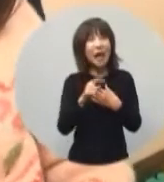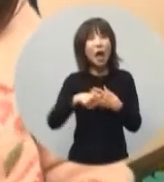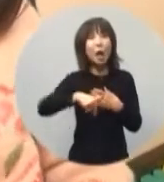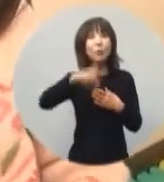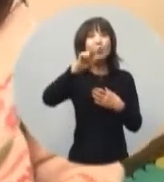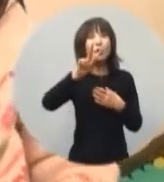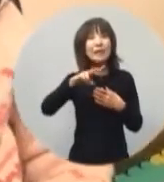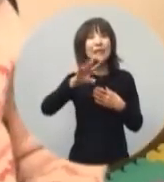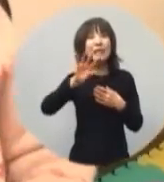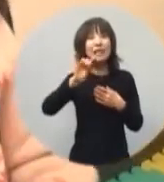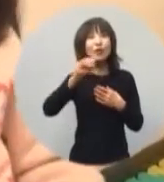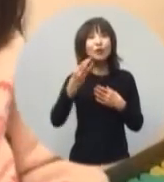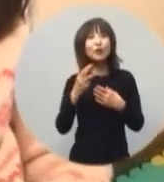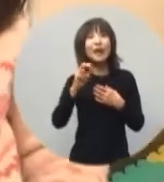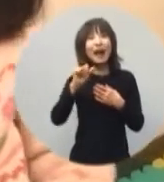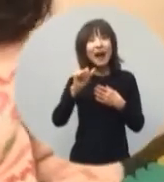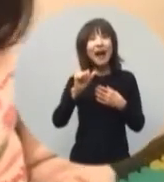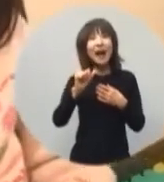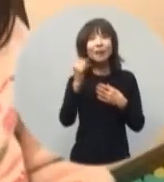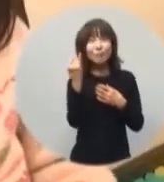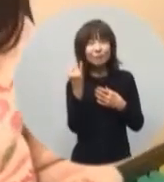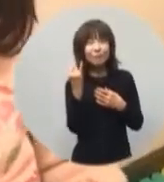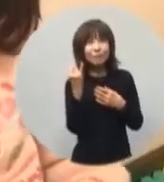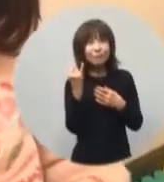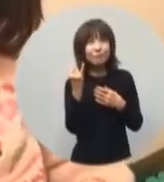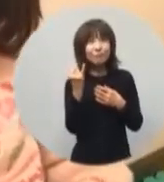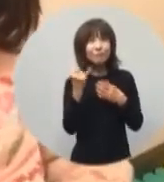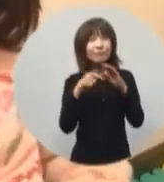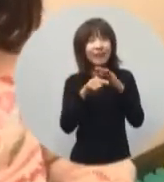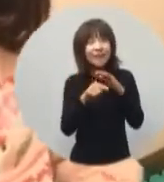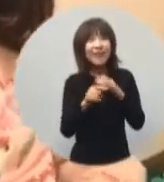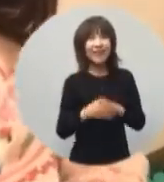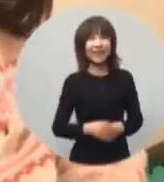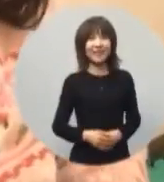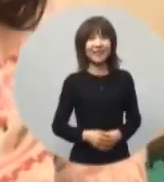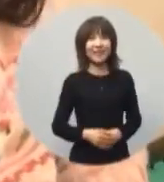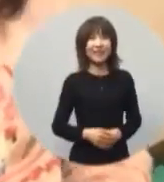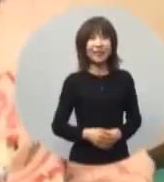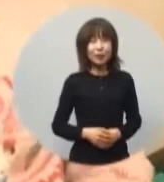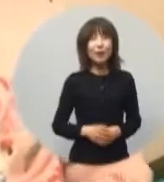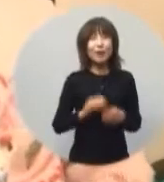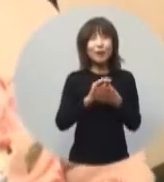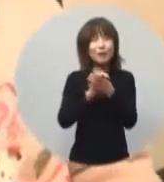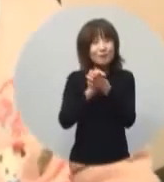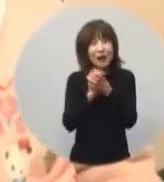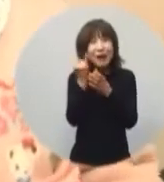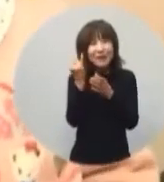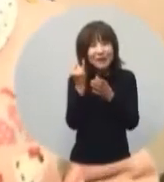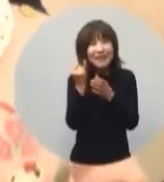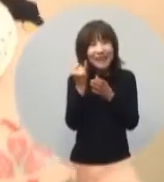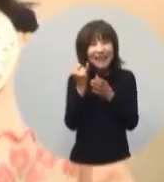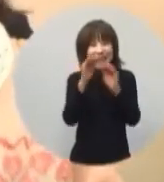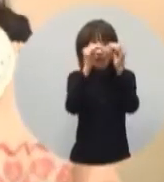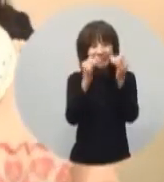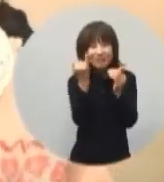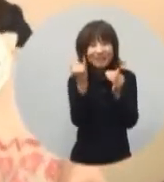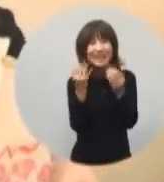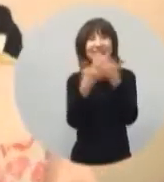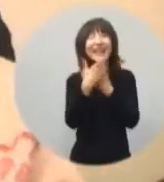ュア。 どうしてプリキュアになりたいの？ なほちゃんもプリキュアになりたい